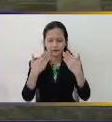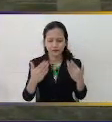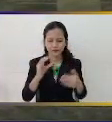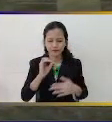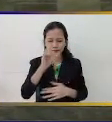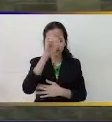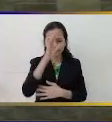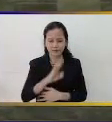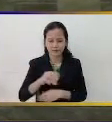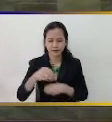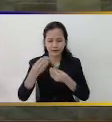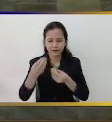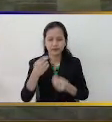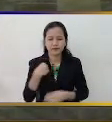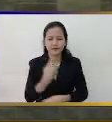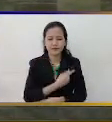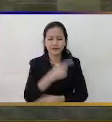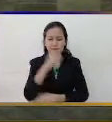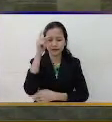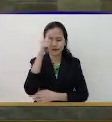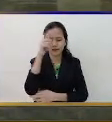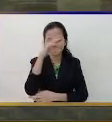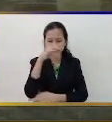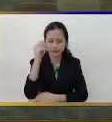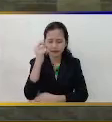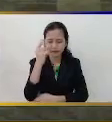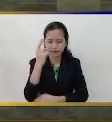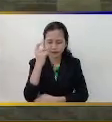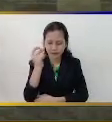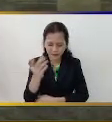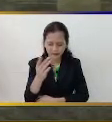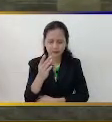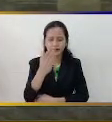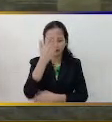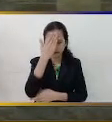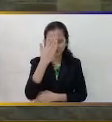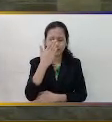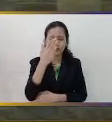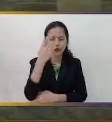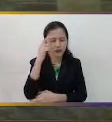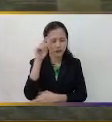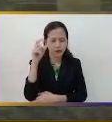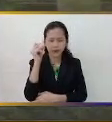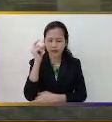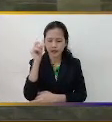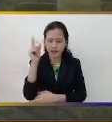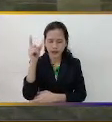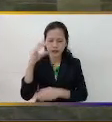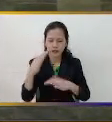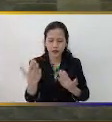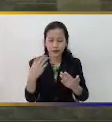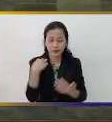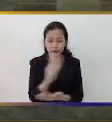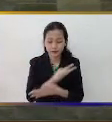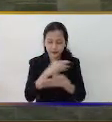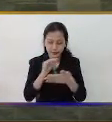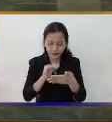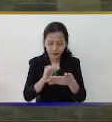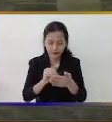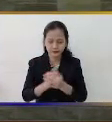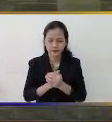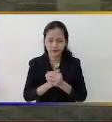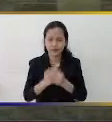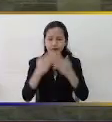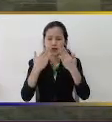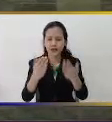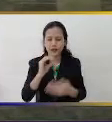wisdom, the knowledge, and the understanding that we need upang maunawaan po namin, Panginoon, ang aming pong pinag-aaralan. Thank you, O God, for